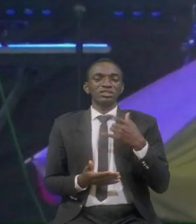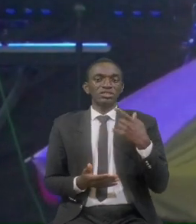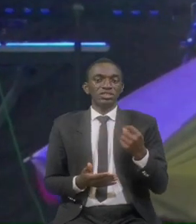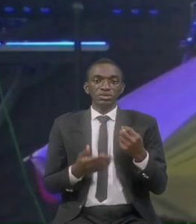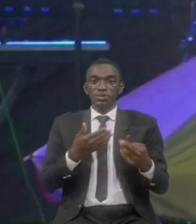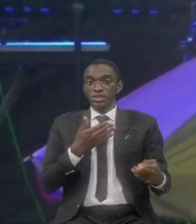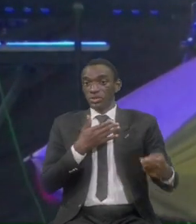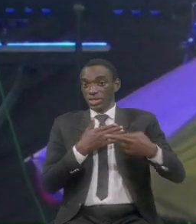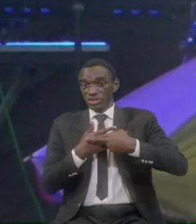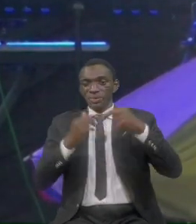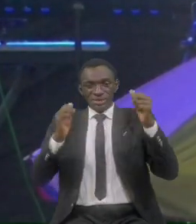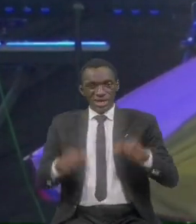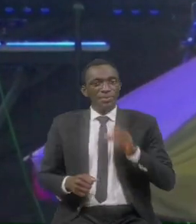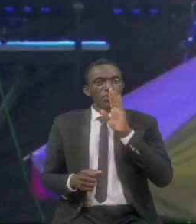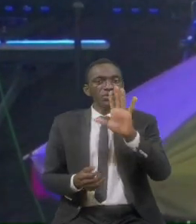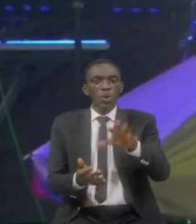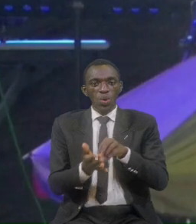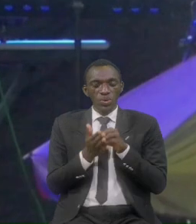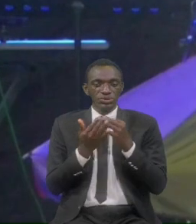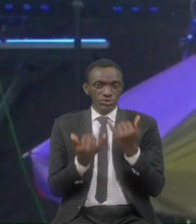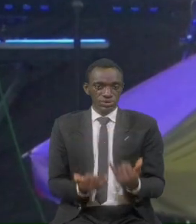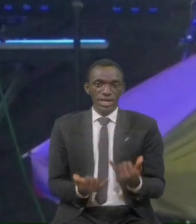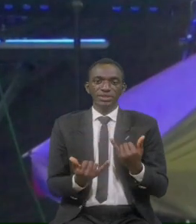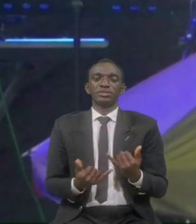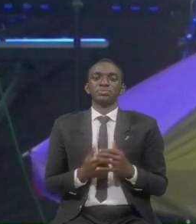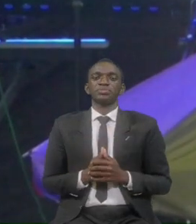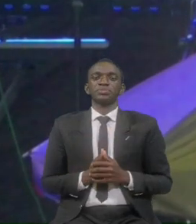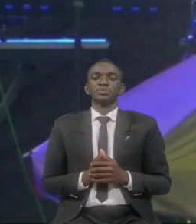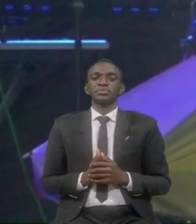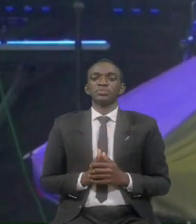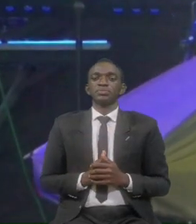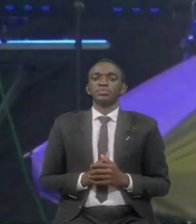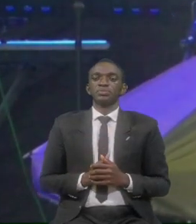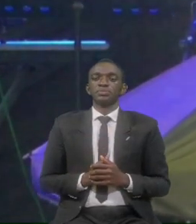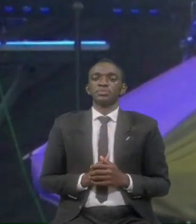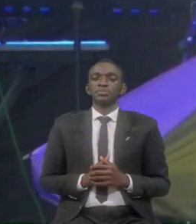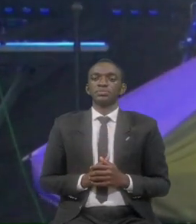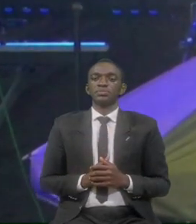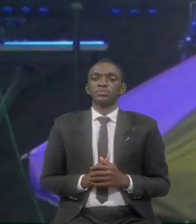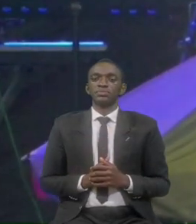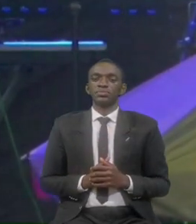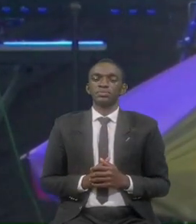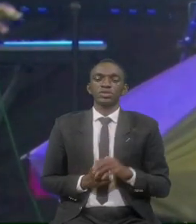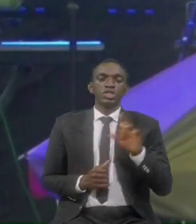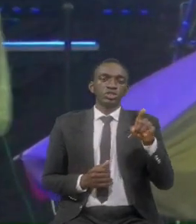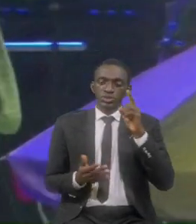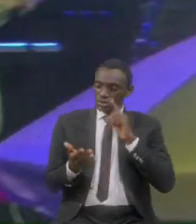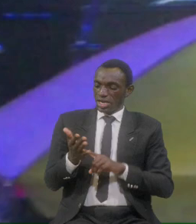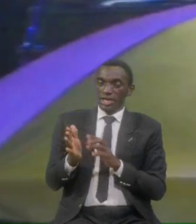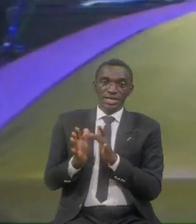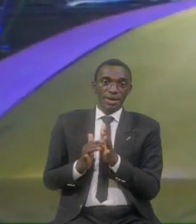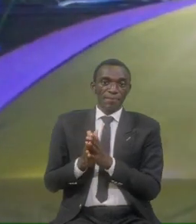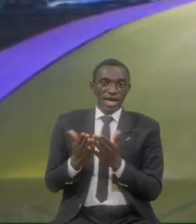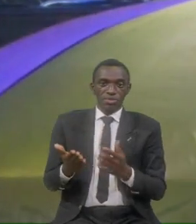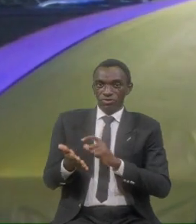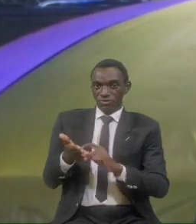tonight. Ang akong pagkabanhaw mao na ang akong pangako og ang pagkabanhaw maibo karong gabi. Look at Psalm 51. I'm reading